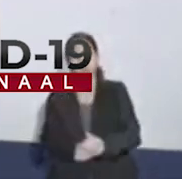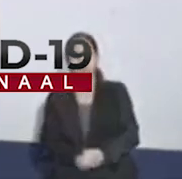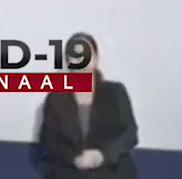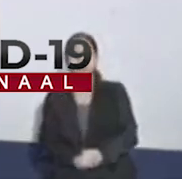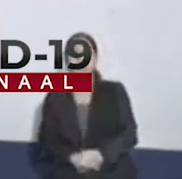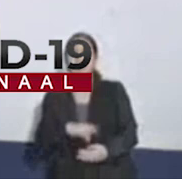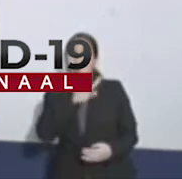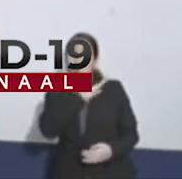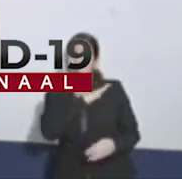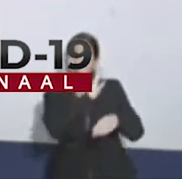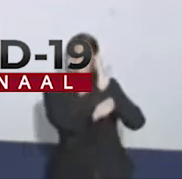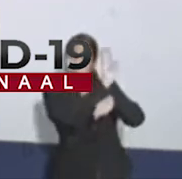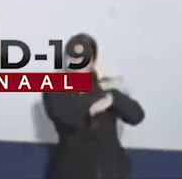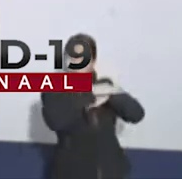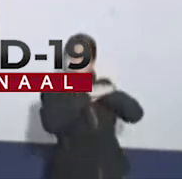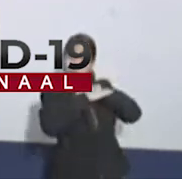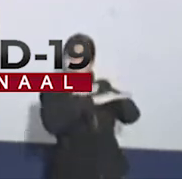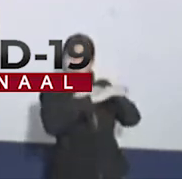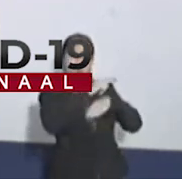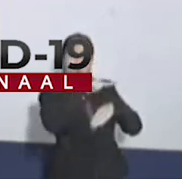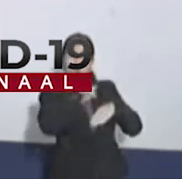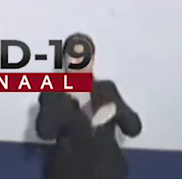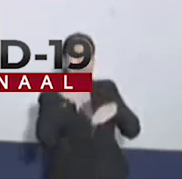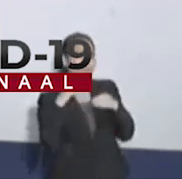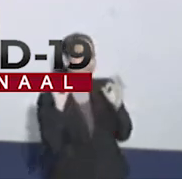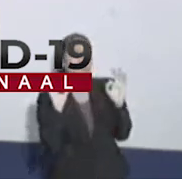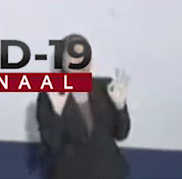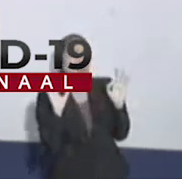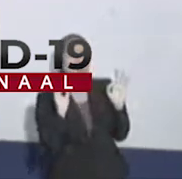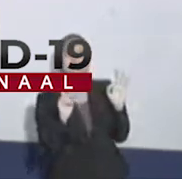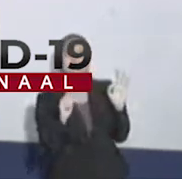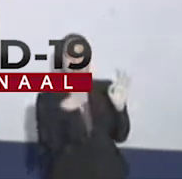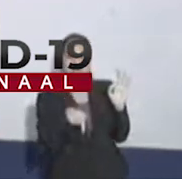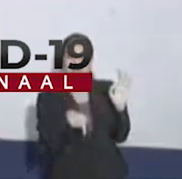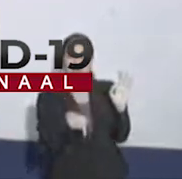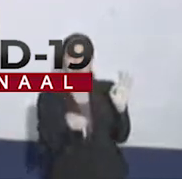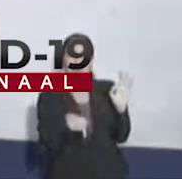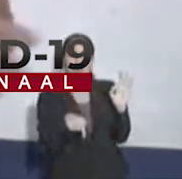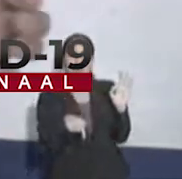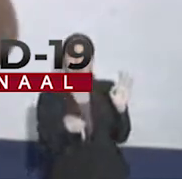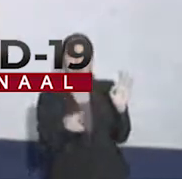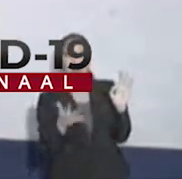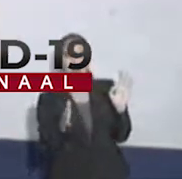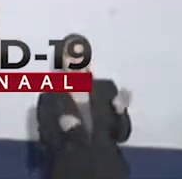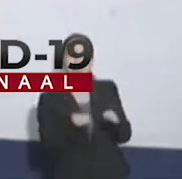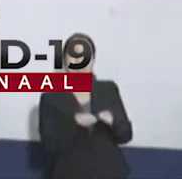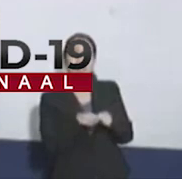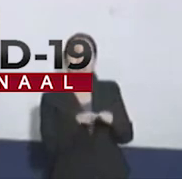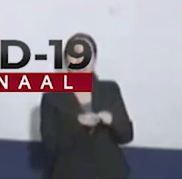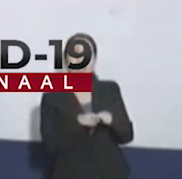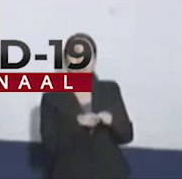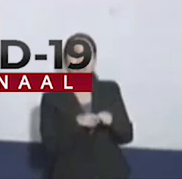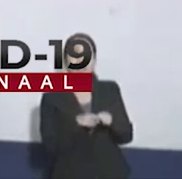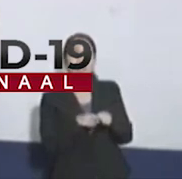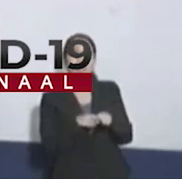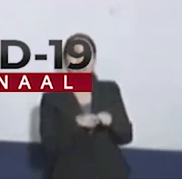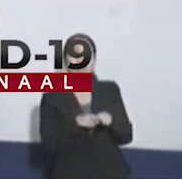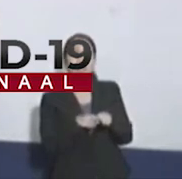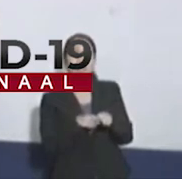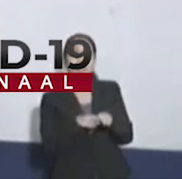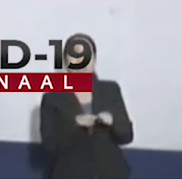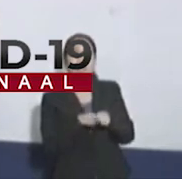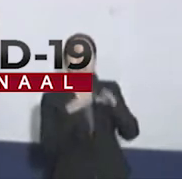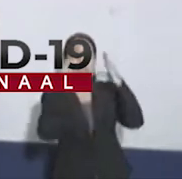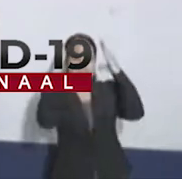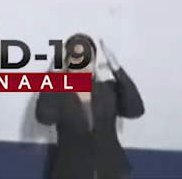Ook in het buitenland, we zijn niet uniek hierin. Als we kijken naar bijvoorbeeld, en Javier had het net over